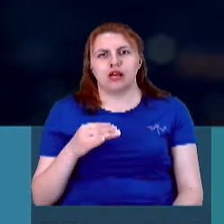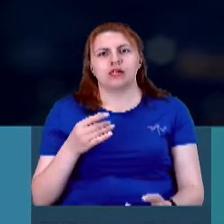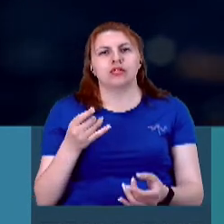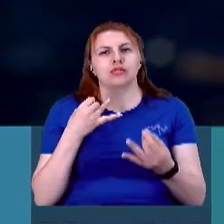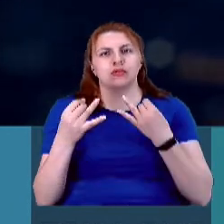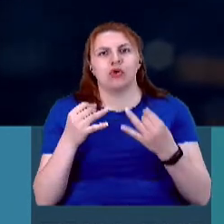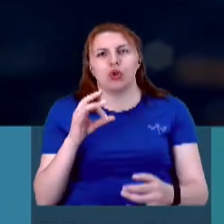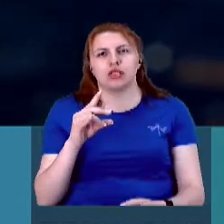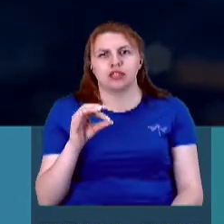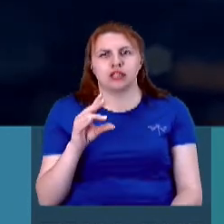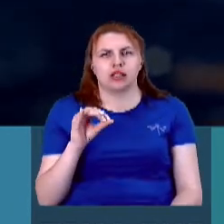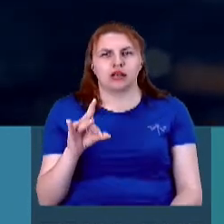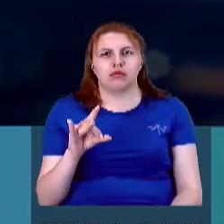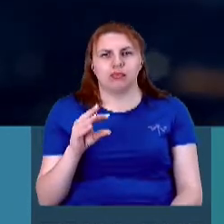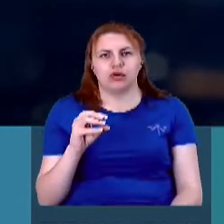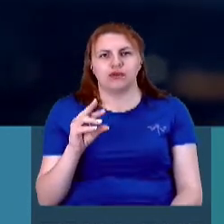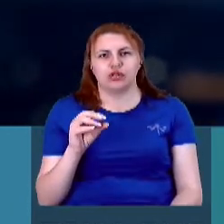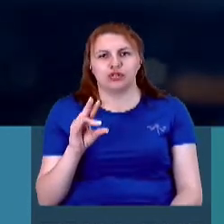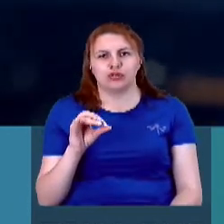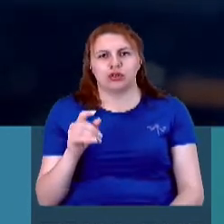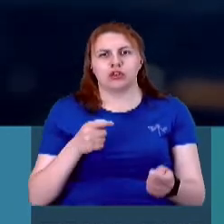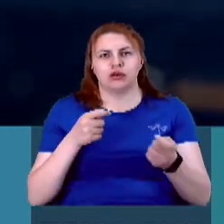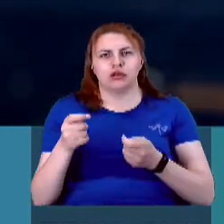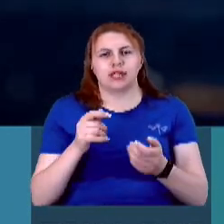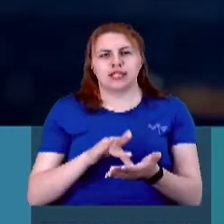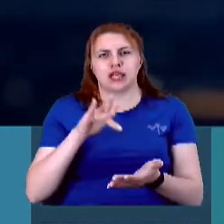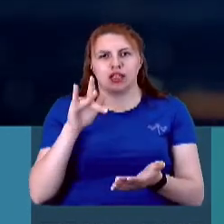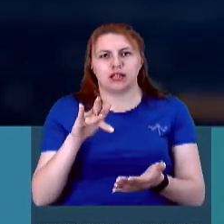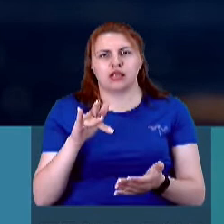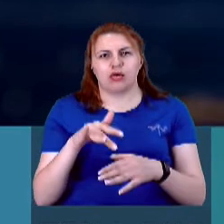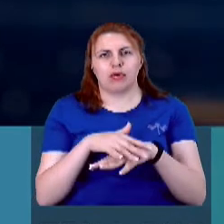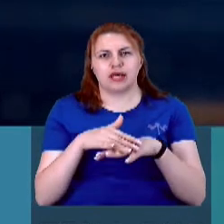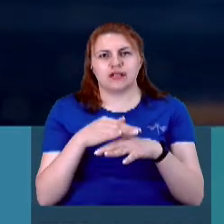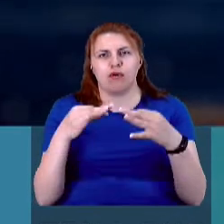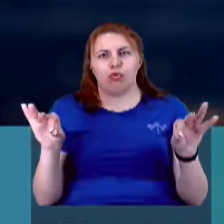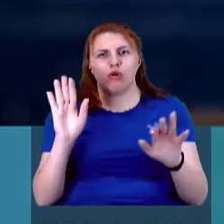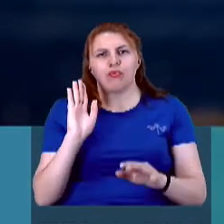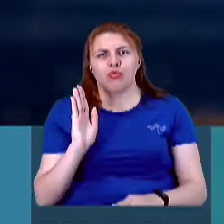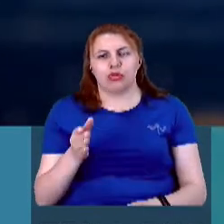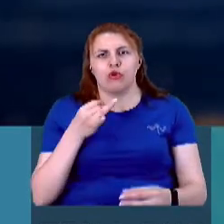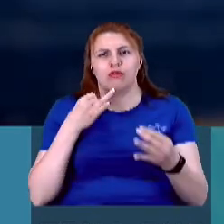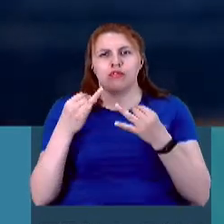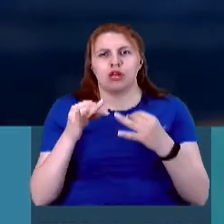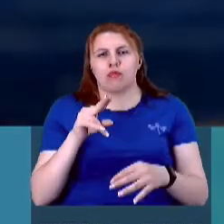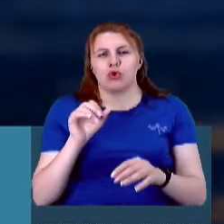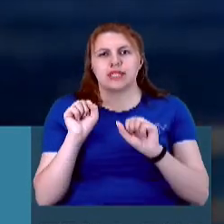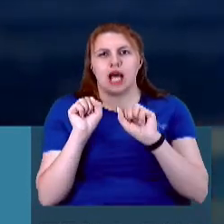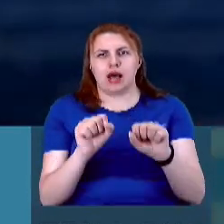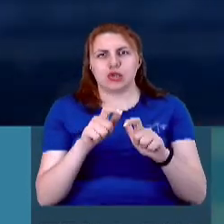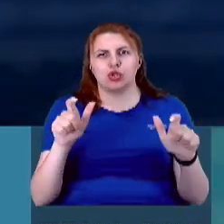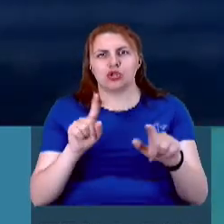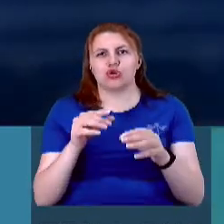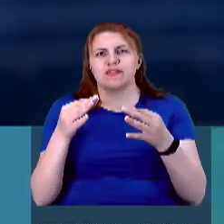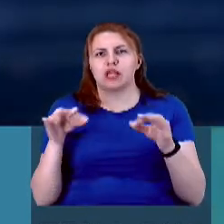продовжимо з Олександрою Матвійчук, керівницею Центру громадянських свобод. З нею також будемо говорити про захист людей, яких